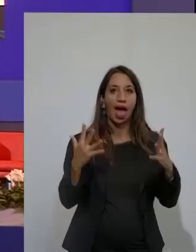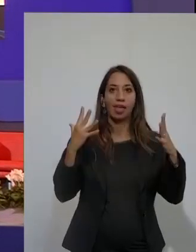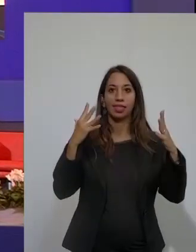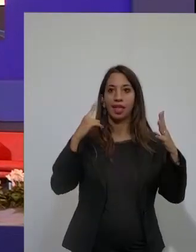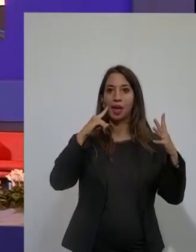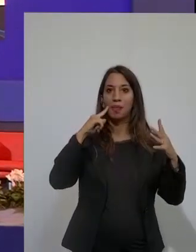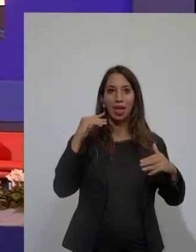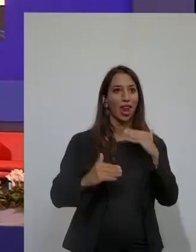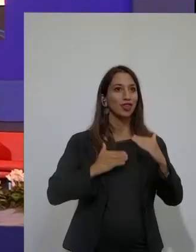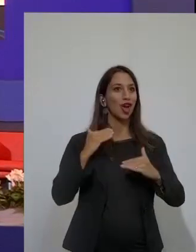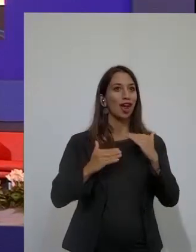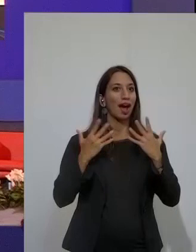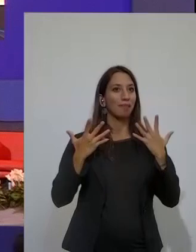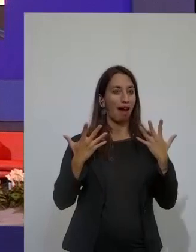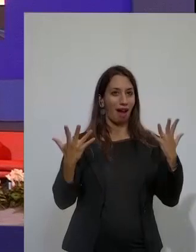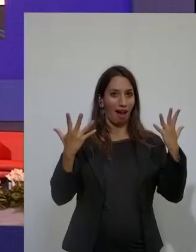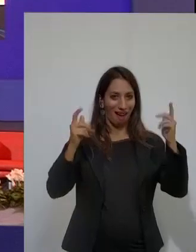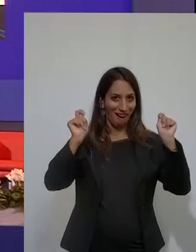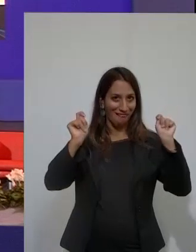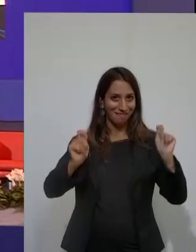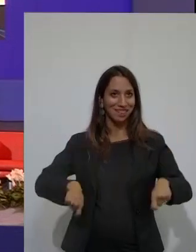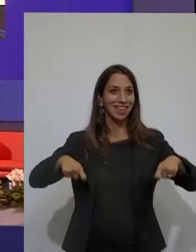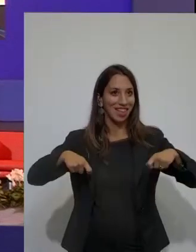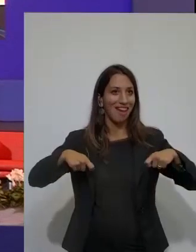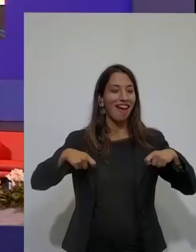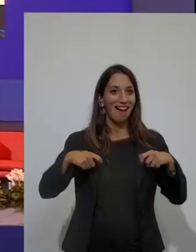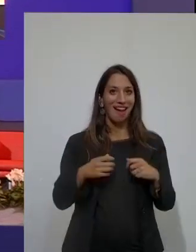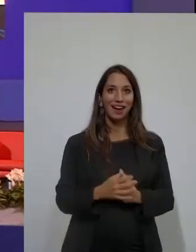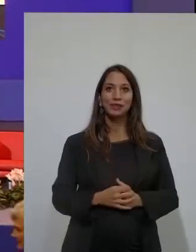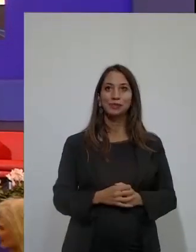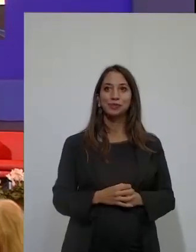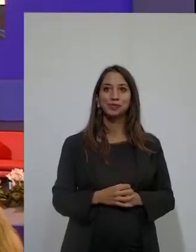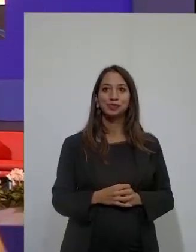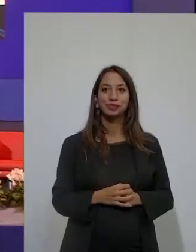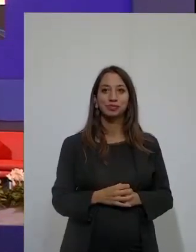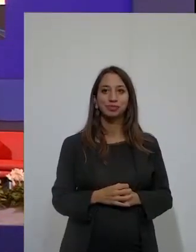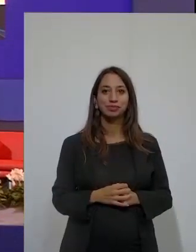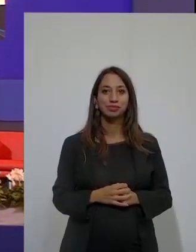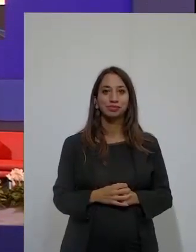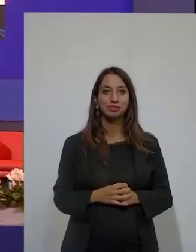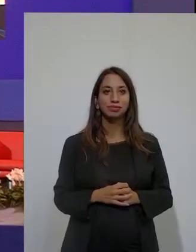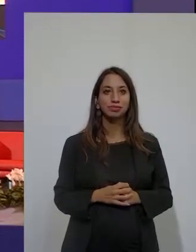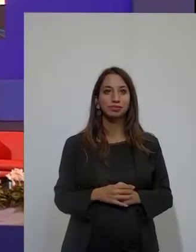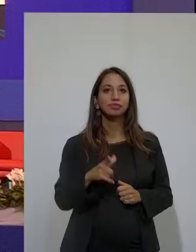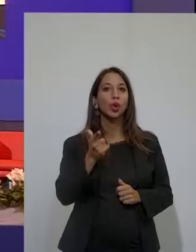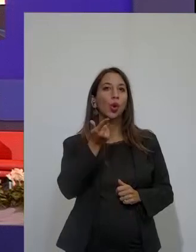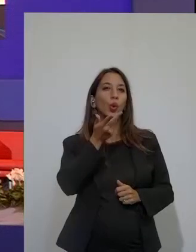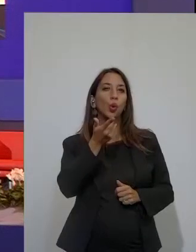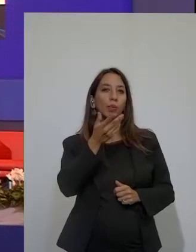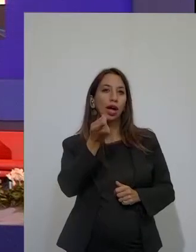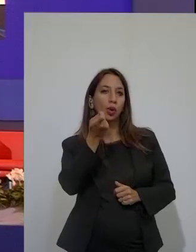miglioramenti. Quindi partiamo alla grande. Un po' di numeri.